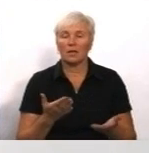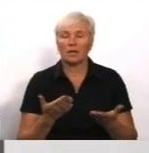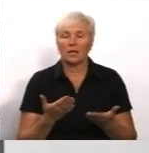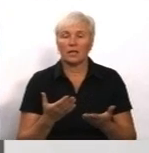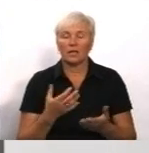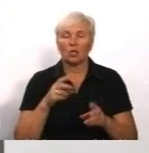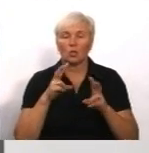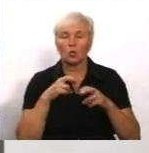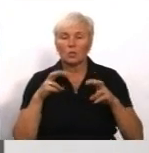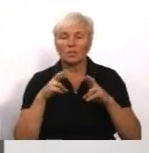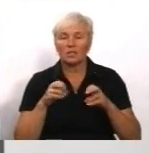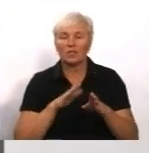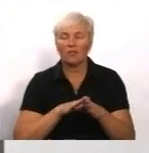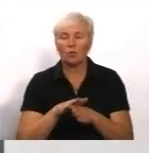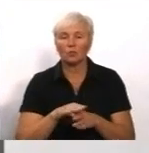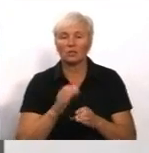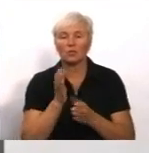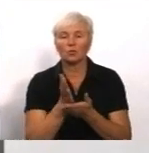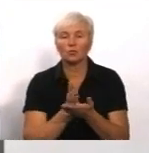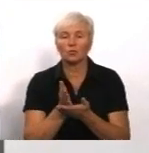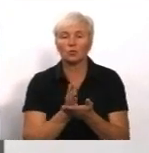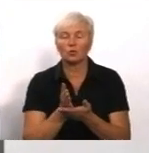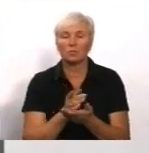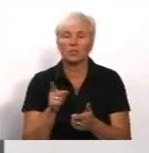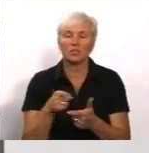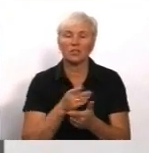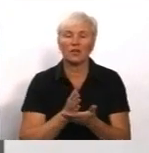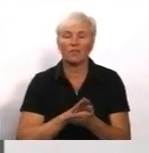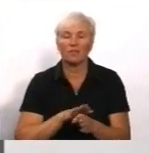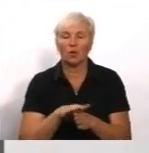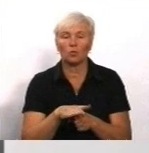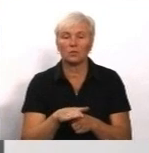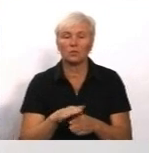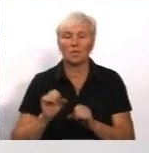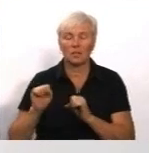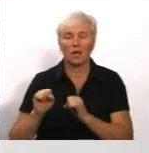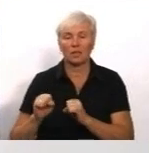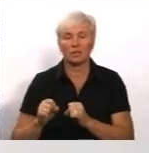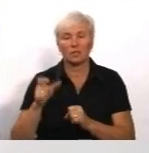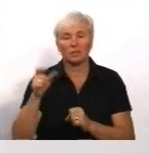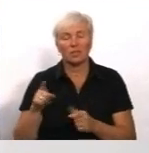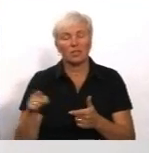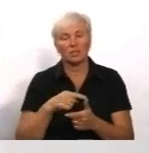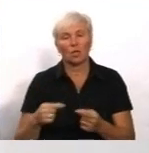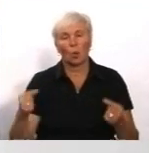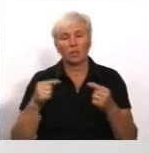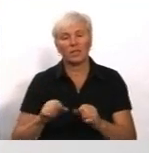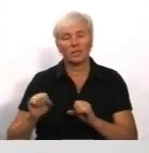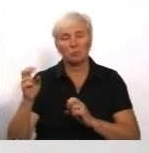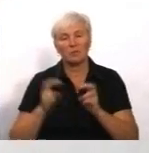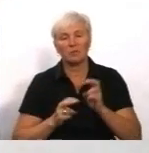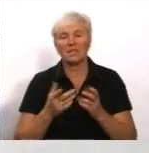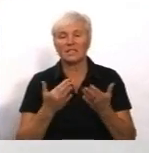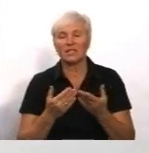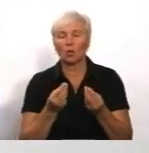дослідження виконує служба і чи вона виконує їх на запит громадян чи конкретних підприємств та установ? Скільки коштують